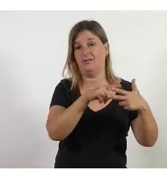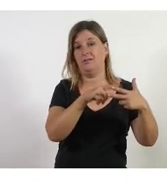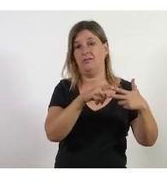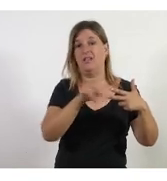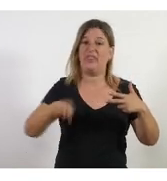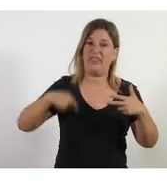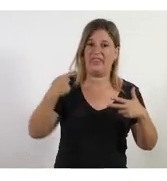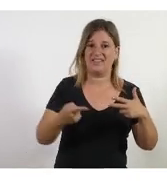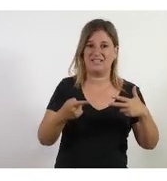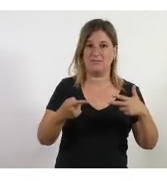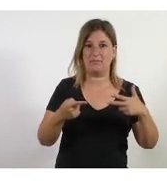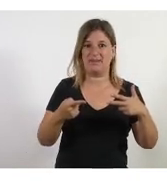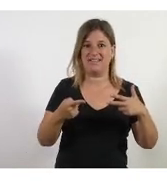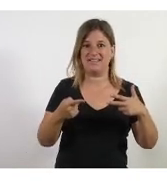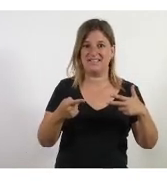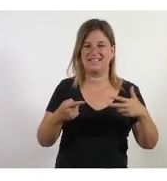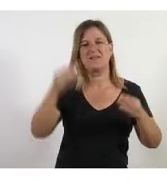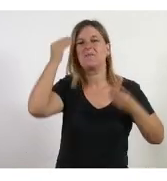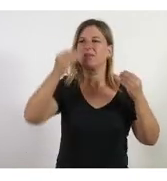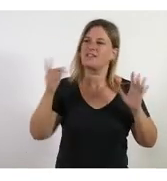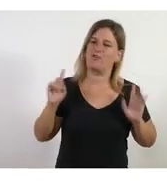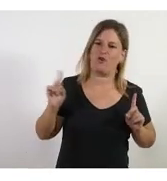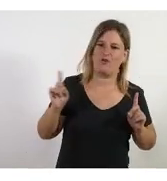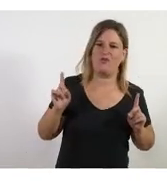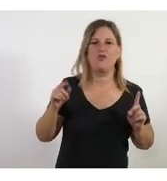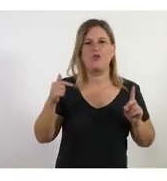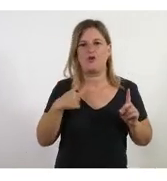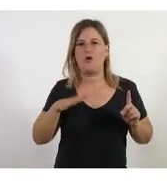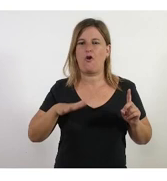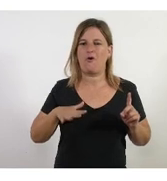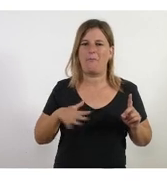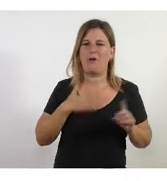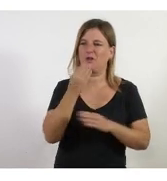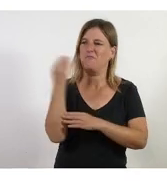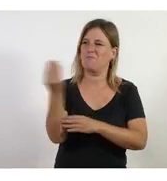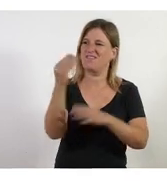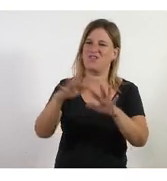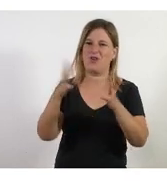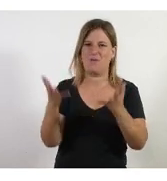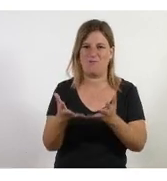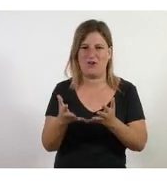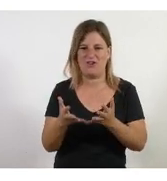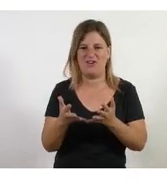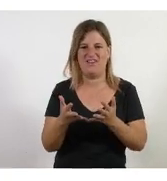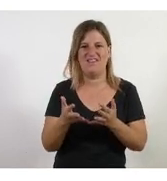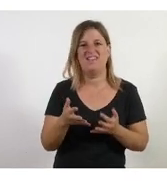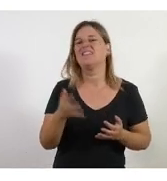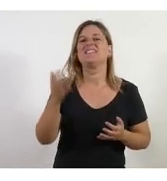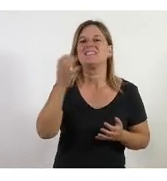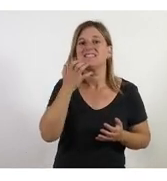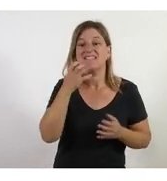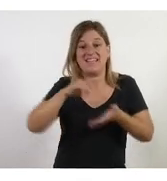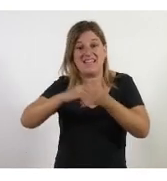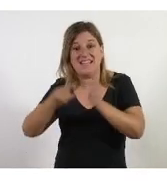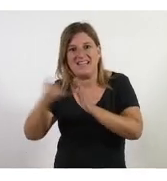vas, com jo vaig, Laia, i pensem, no, però podem construir un món millor. No, i si fem d'aquesta manera,